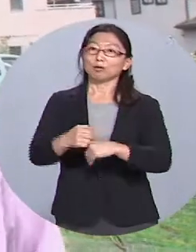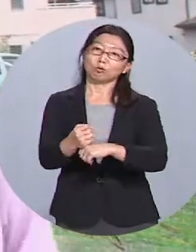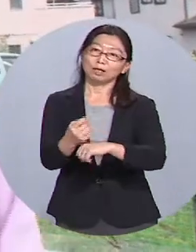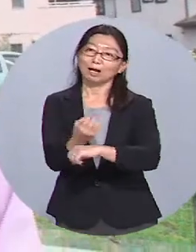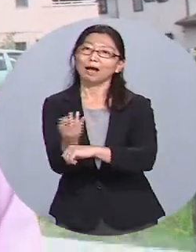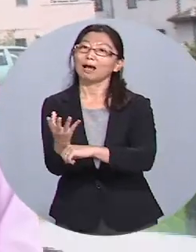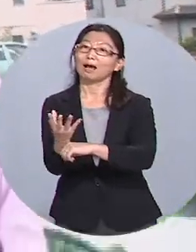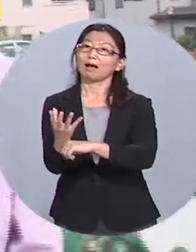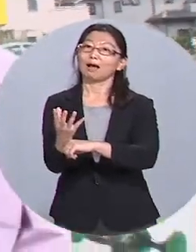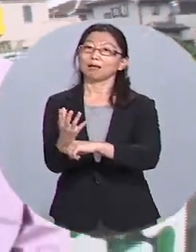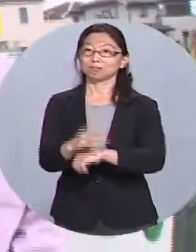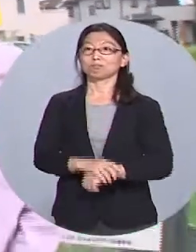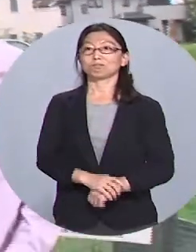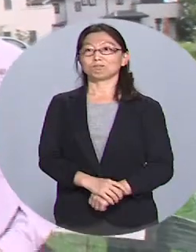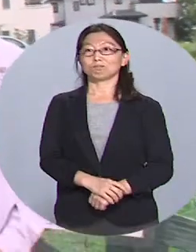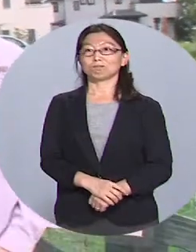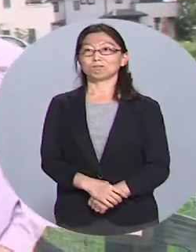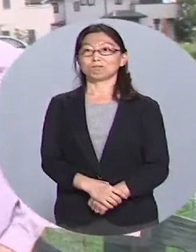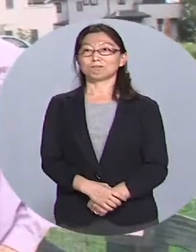ど。